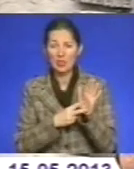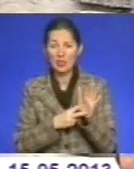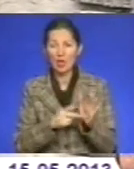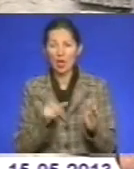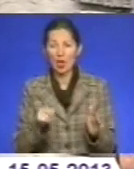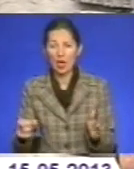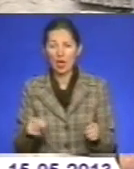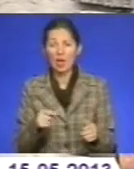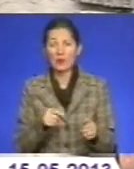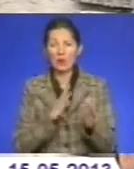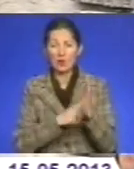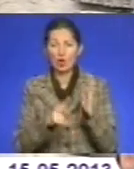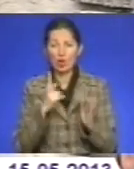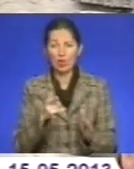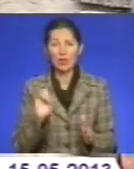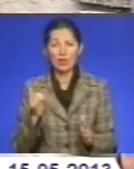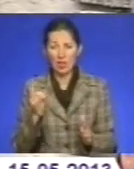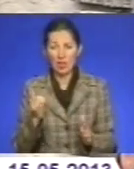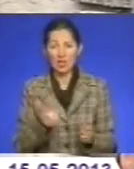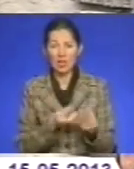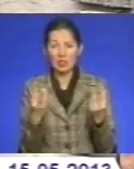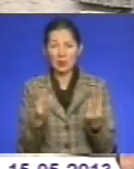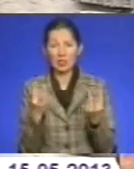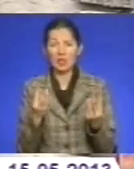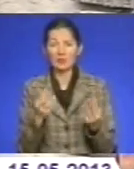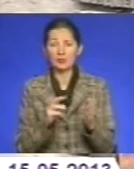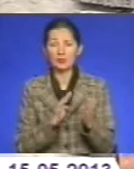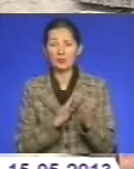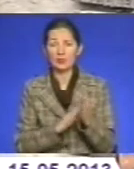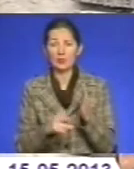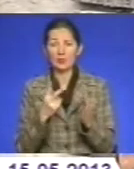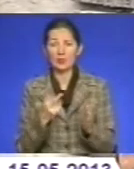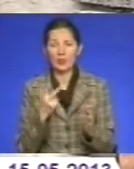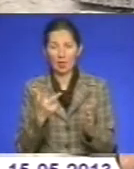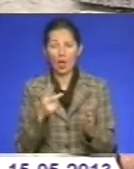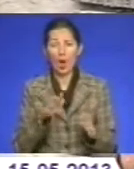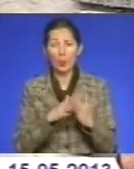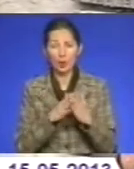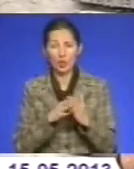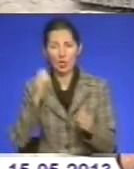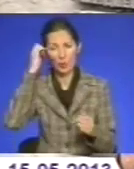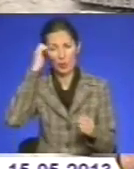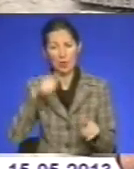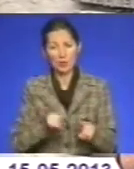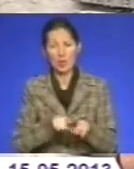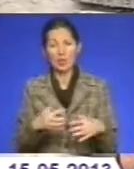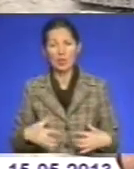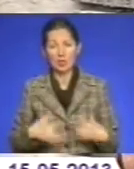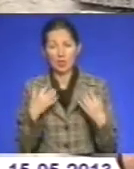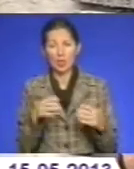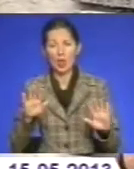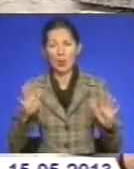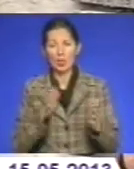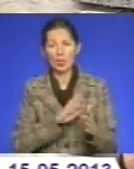спалили 353 будинки. Пам'ять про страшні події тієї війни не дозволяє нам забути про тих, хто став